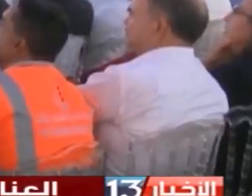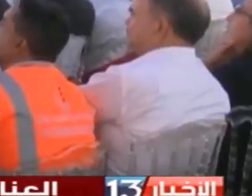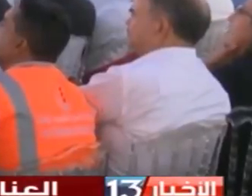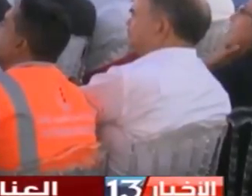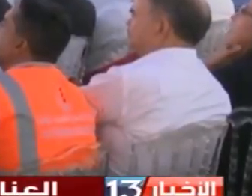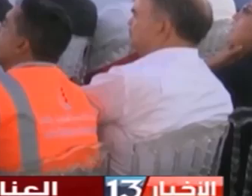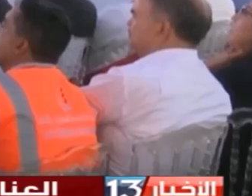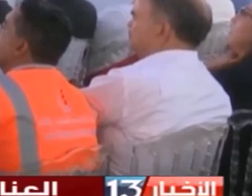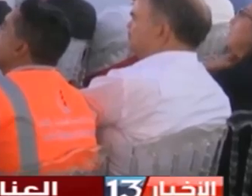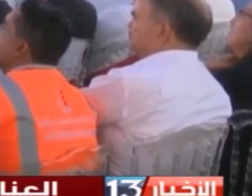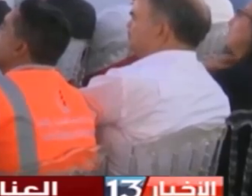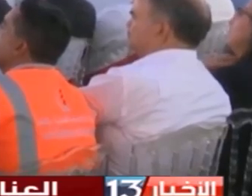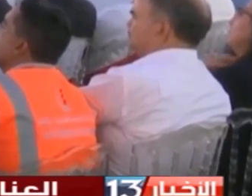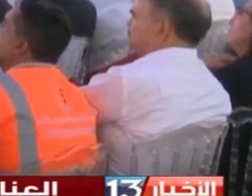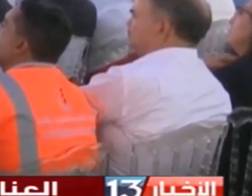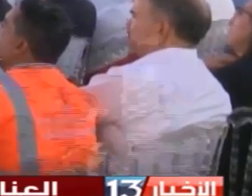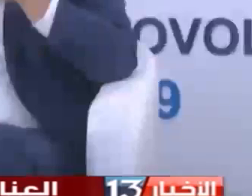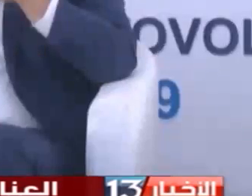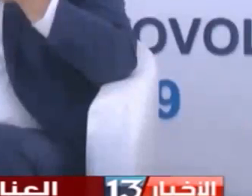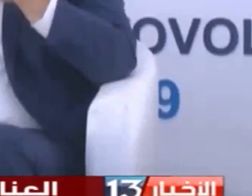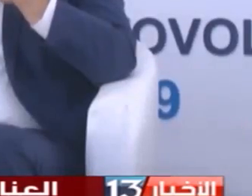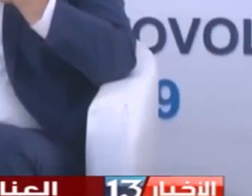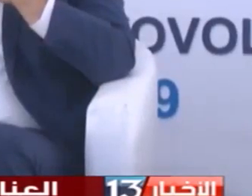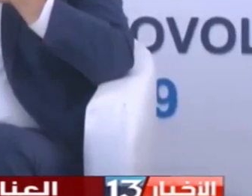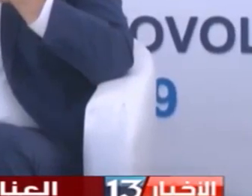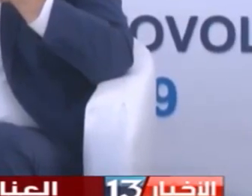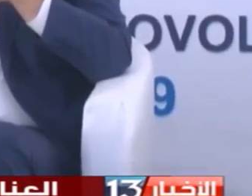الشمسي بتونس.